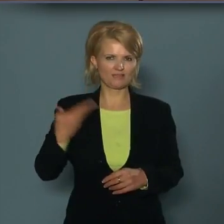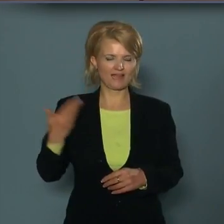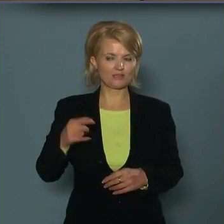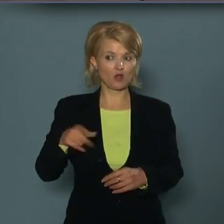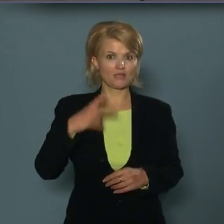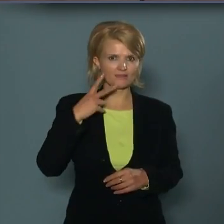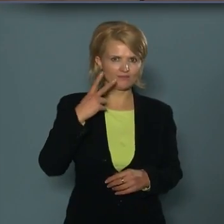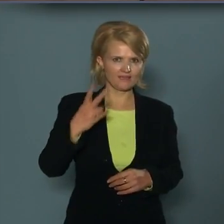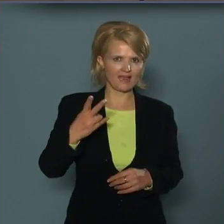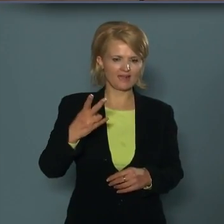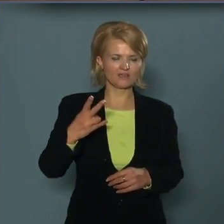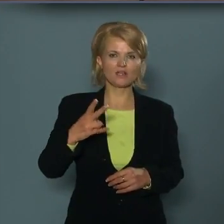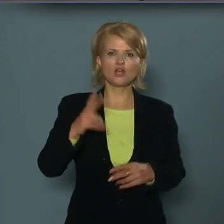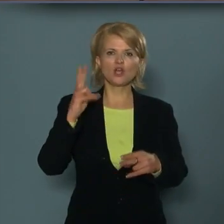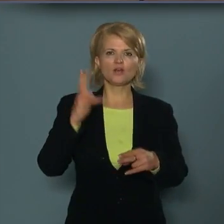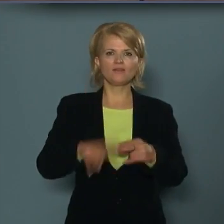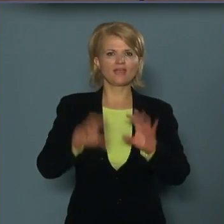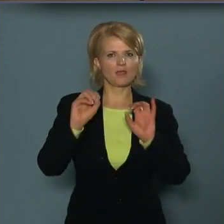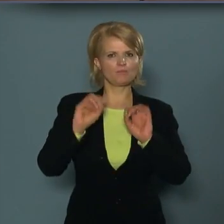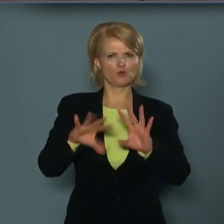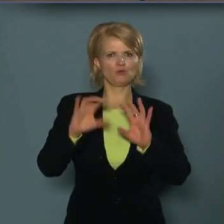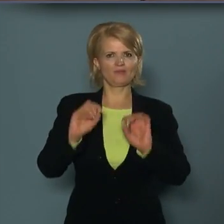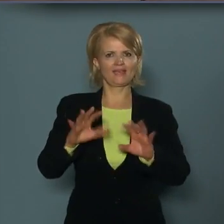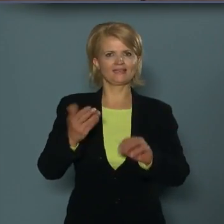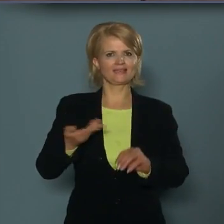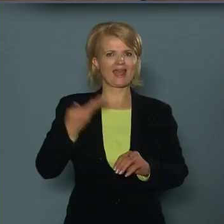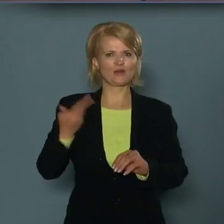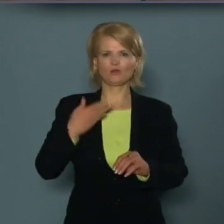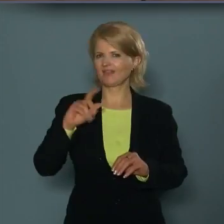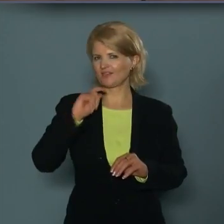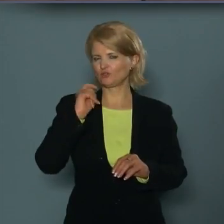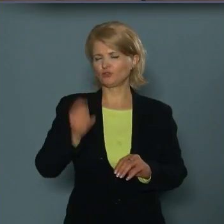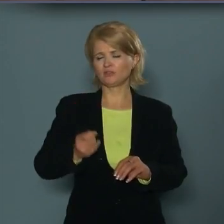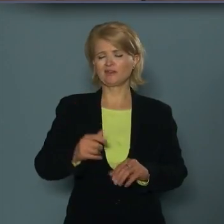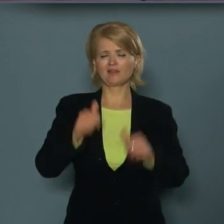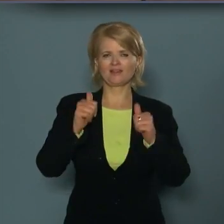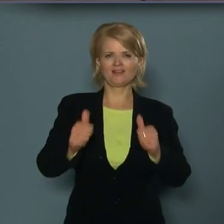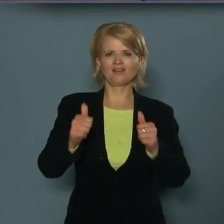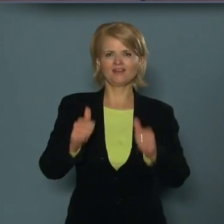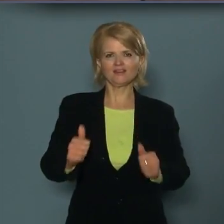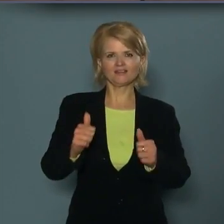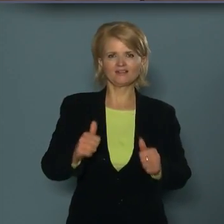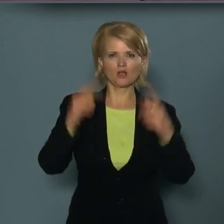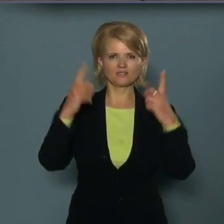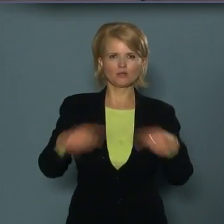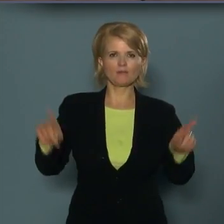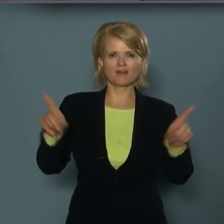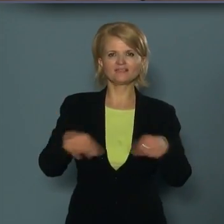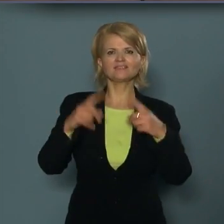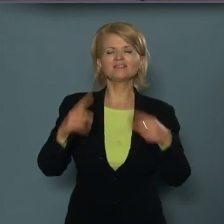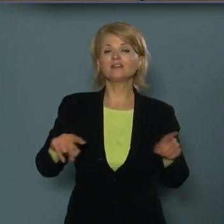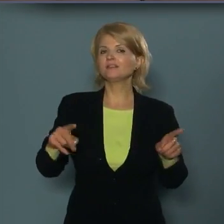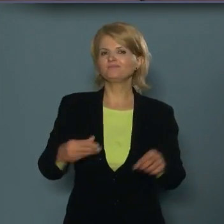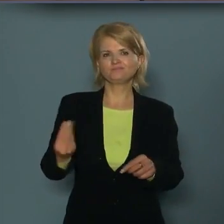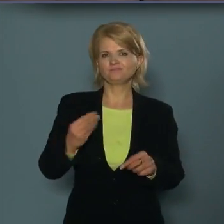előadását, azt figyelve legjobban a végén egy bűvész előadás volt, ami nagyon nagy sikert aratott, valamint ez az operett és